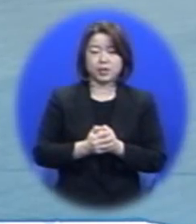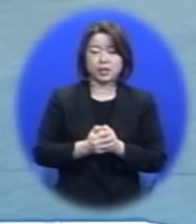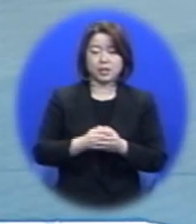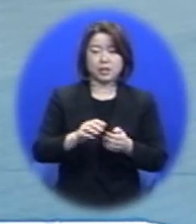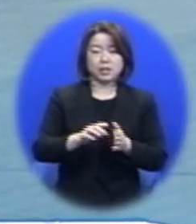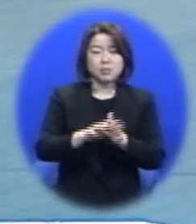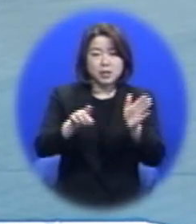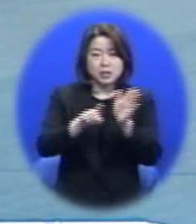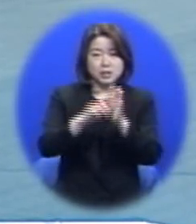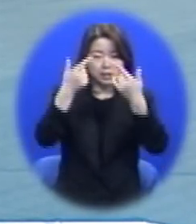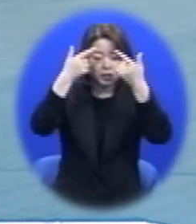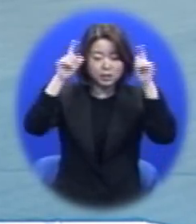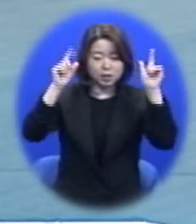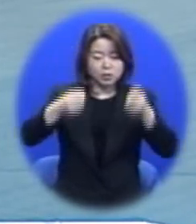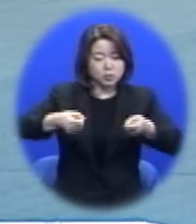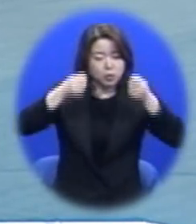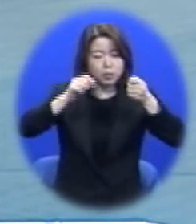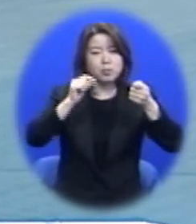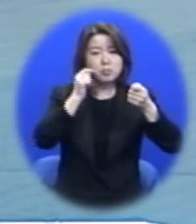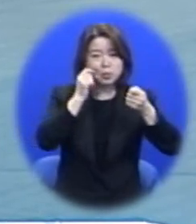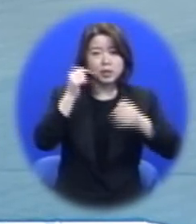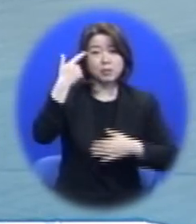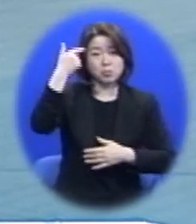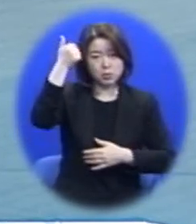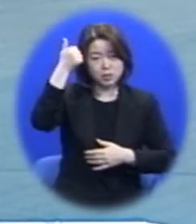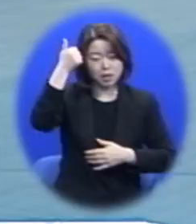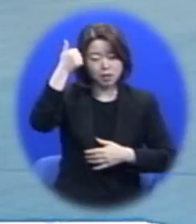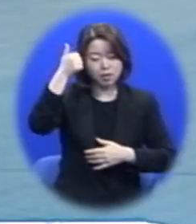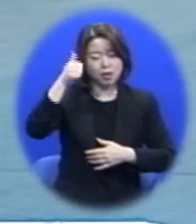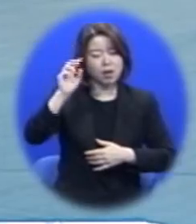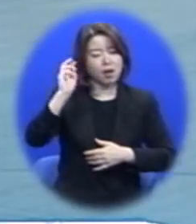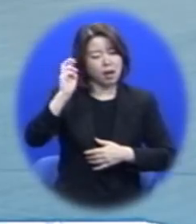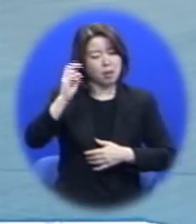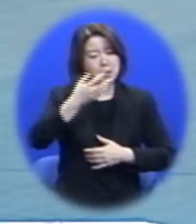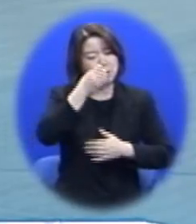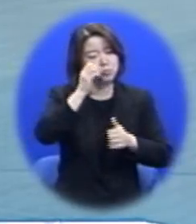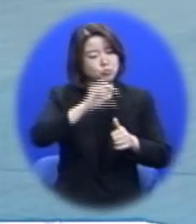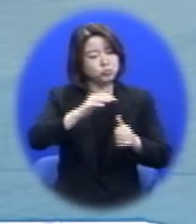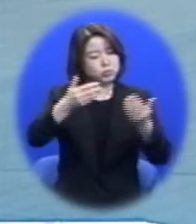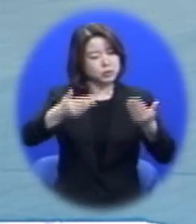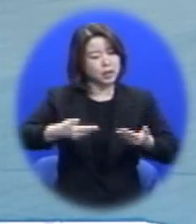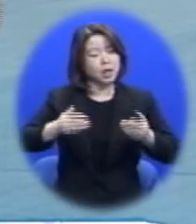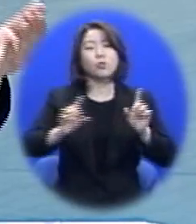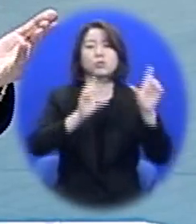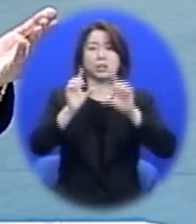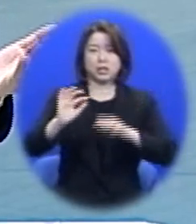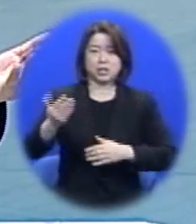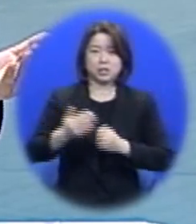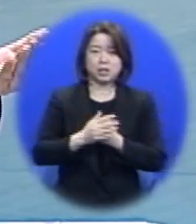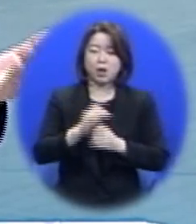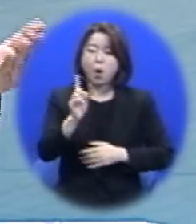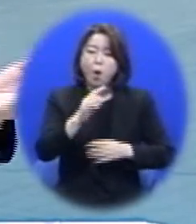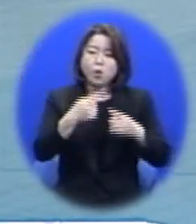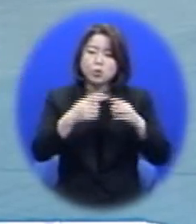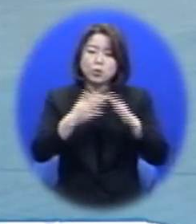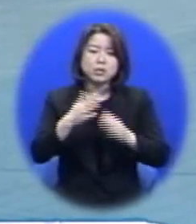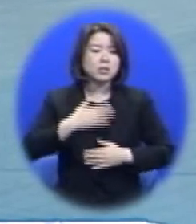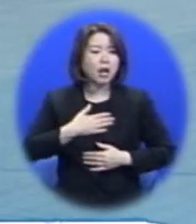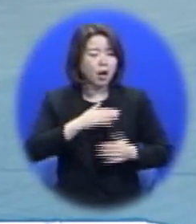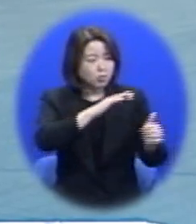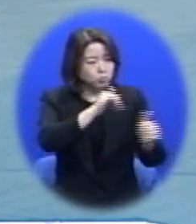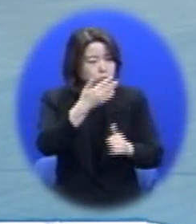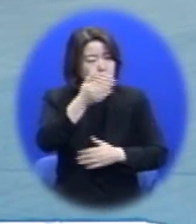신대원 졸업도 못한 목사, 그렇게 무시를 당하고 살아야 한다는, 어느 교회에서 저를